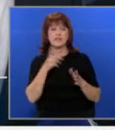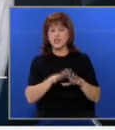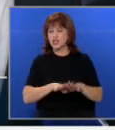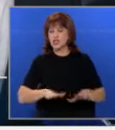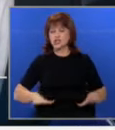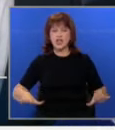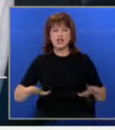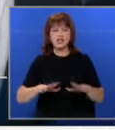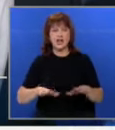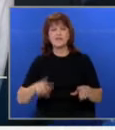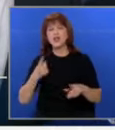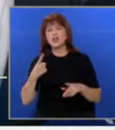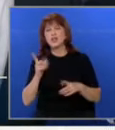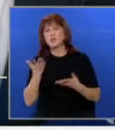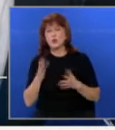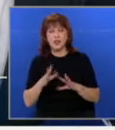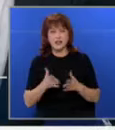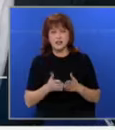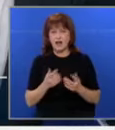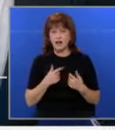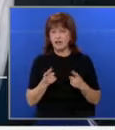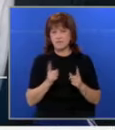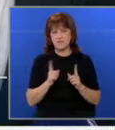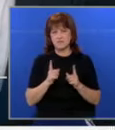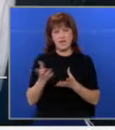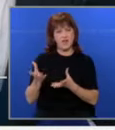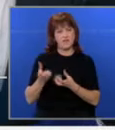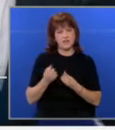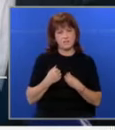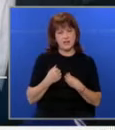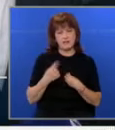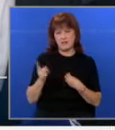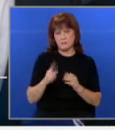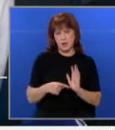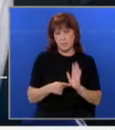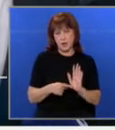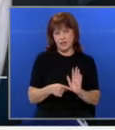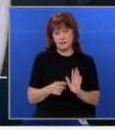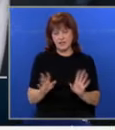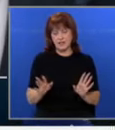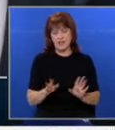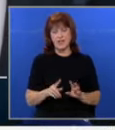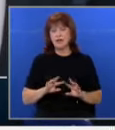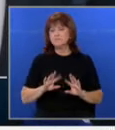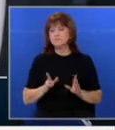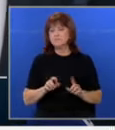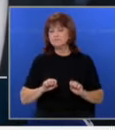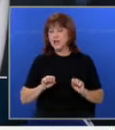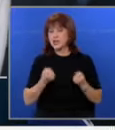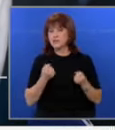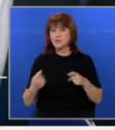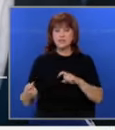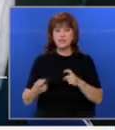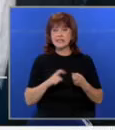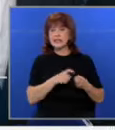и други атрибути, които не сме ги вадили, ние някой друг ги извади. Изведнъж се скараха там за хазарта